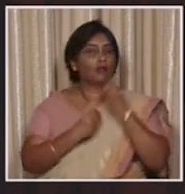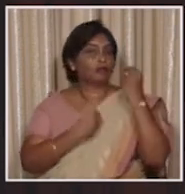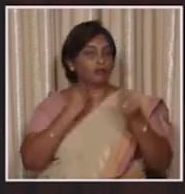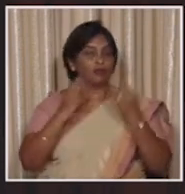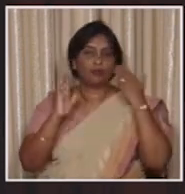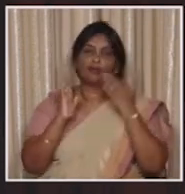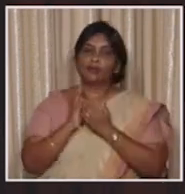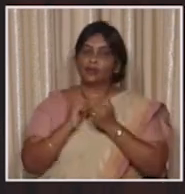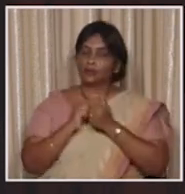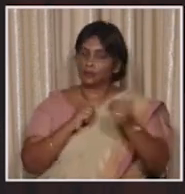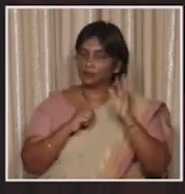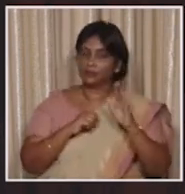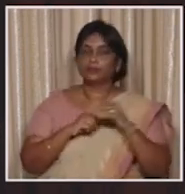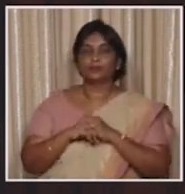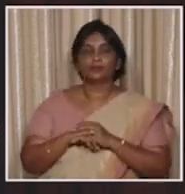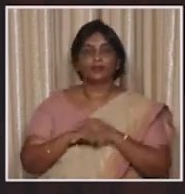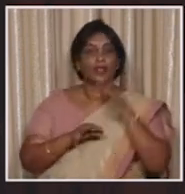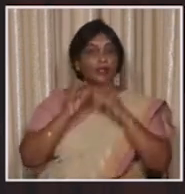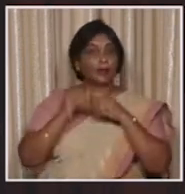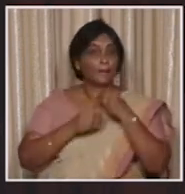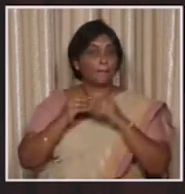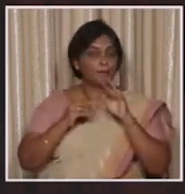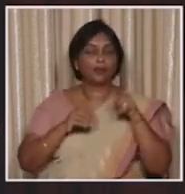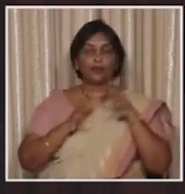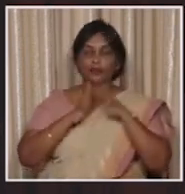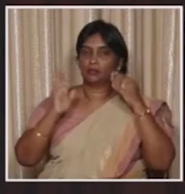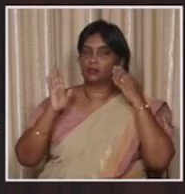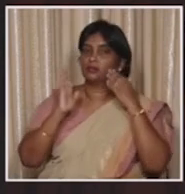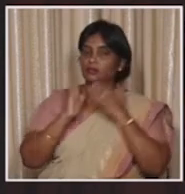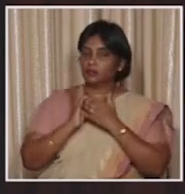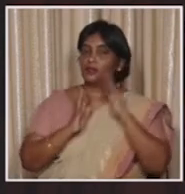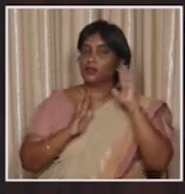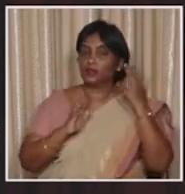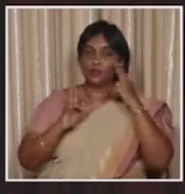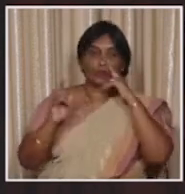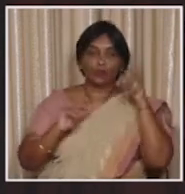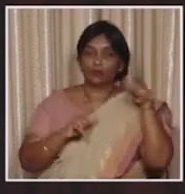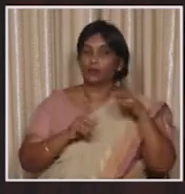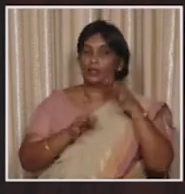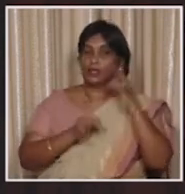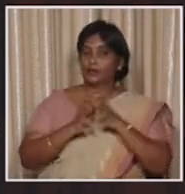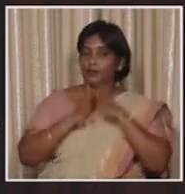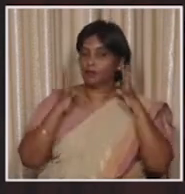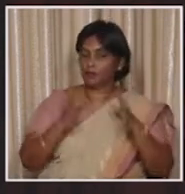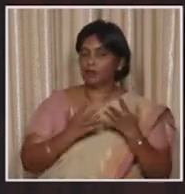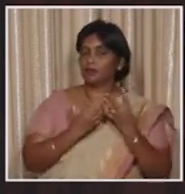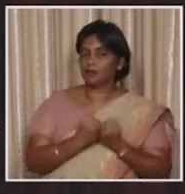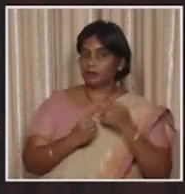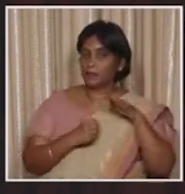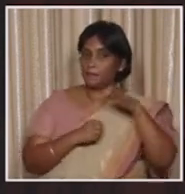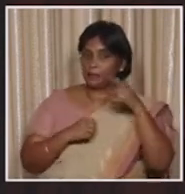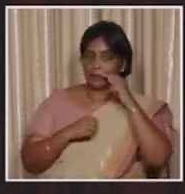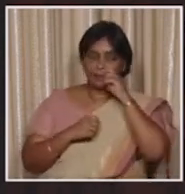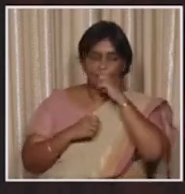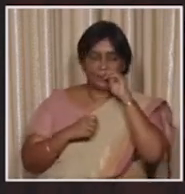பால் உற்பத்தியில், பால் உற்பத்தியில் நுவர்லியா மாவட்டத்தில் தான் கூடுதலான பால் உற்பத்திகளுக்கு இருக்குது. இந்த பசு வைத்தியர்கள் அங்கே